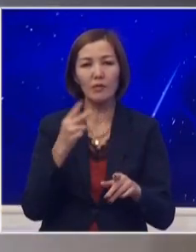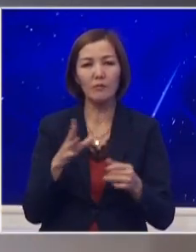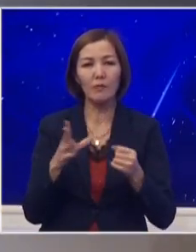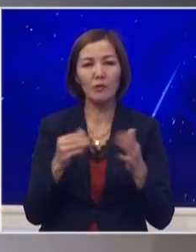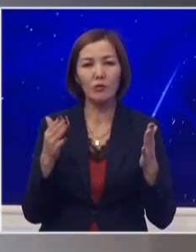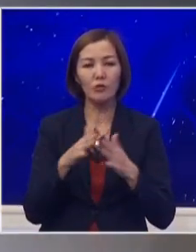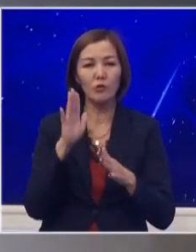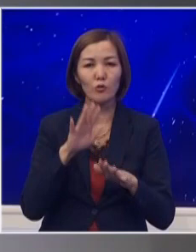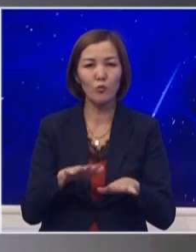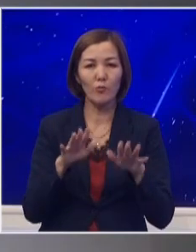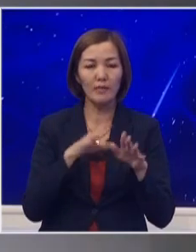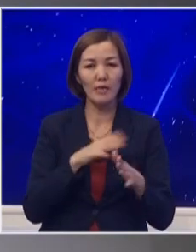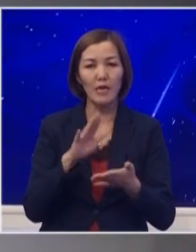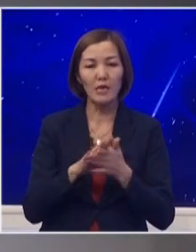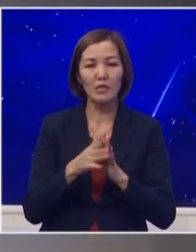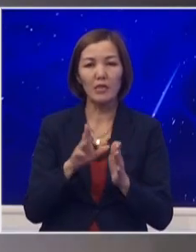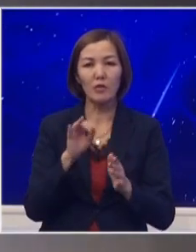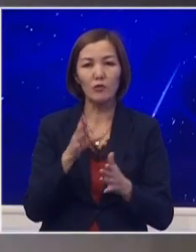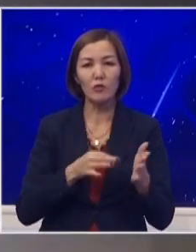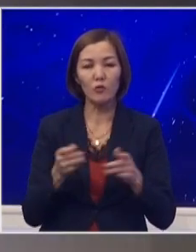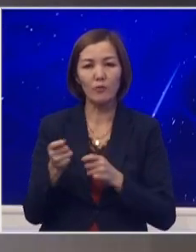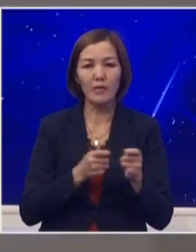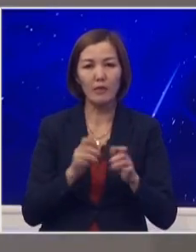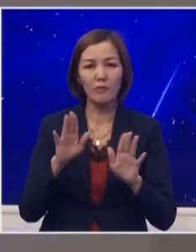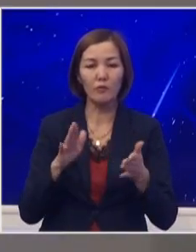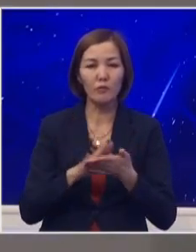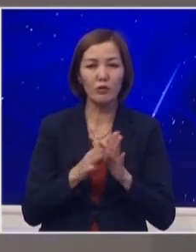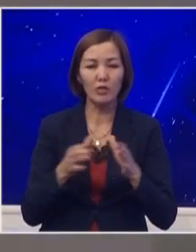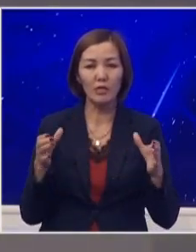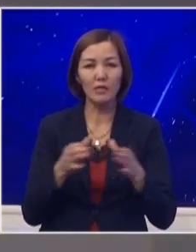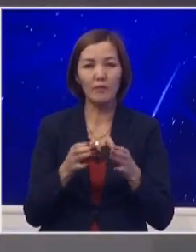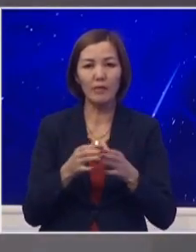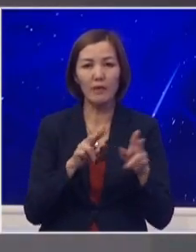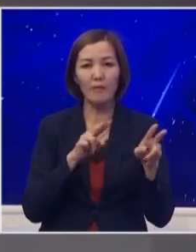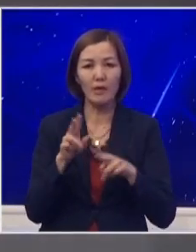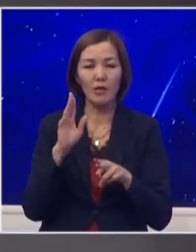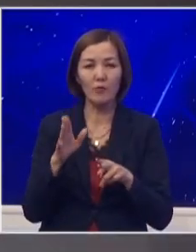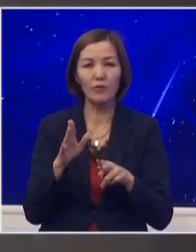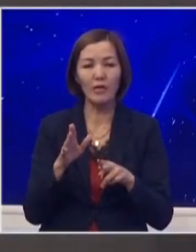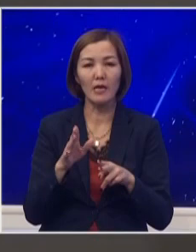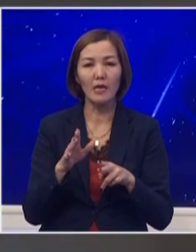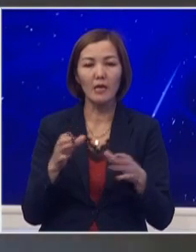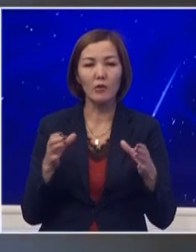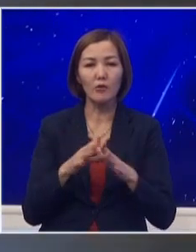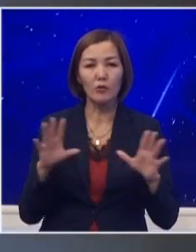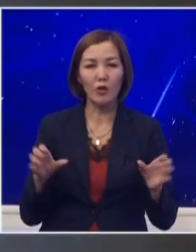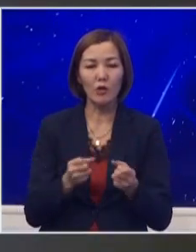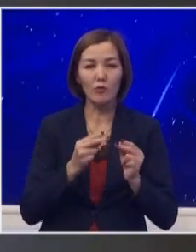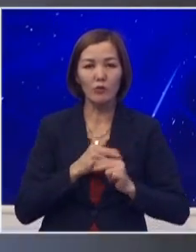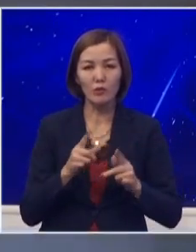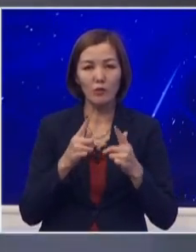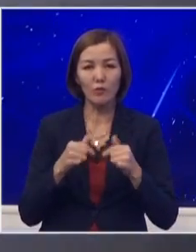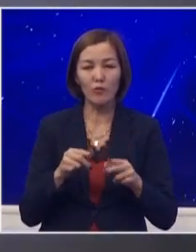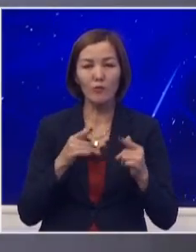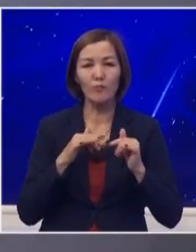үйді су басты. Жағдай Түркістан облысының әкімдігі мен төтенше жағдайлар департаментінің бақылауында. Арнайы мобильді құтқару жасағы құрылып,